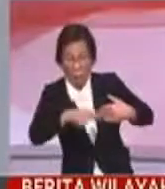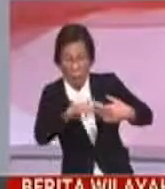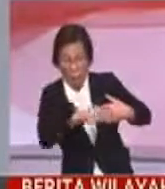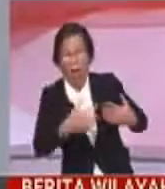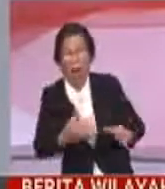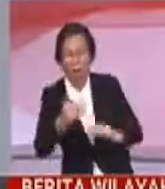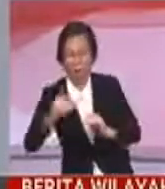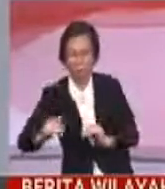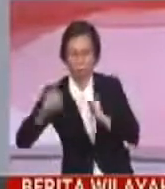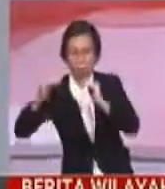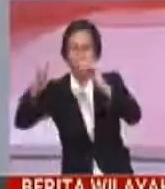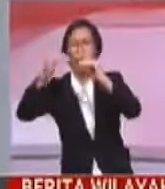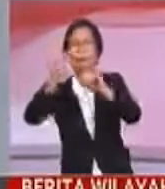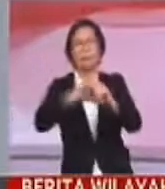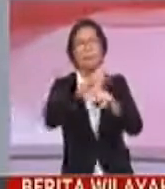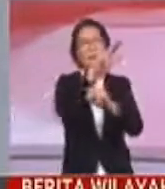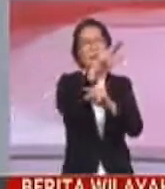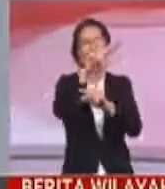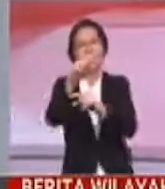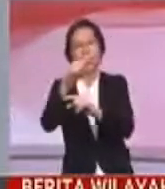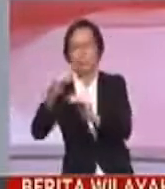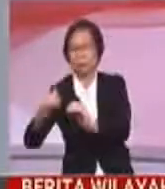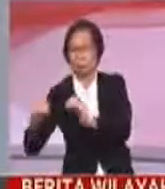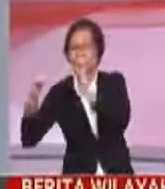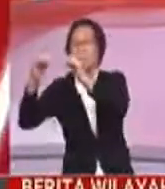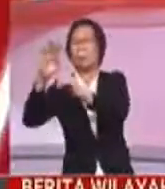af-d pada peringatan 3j kepada